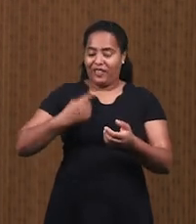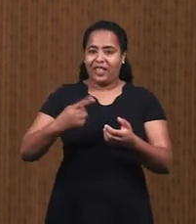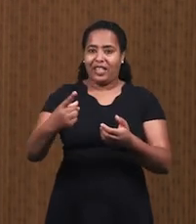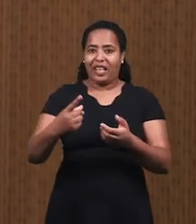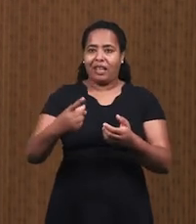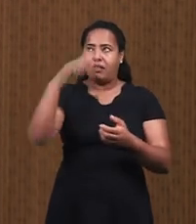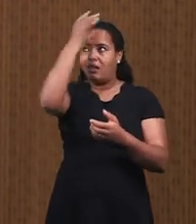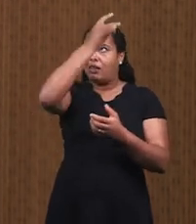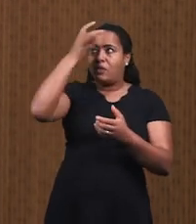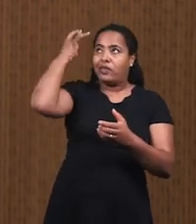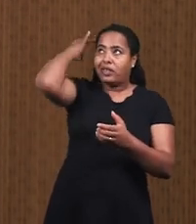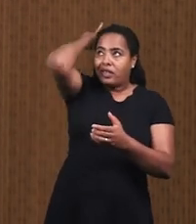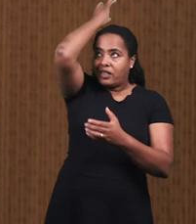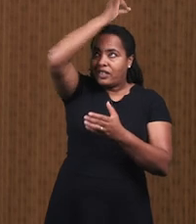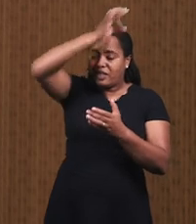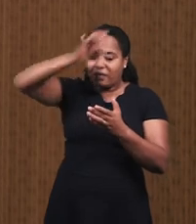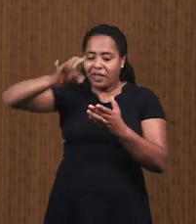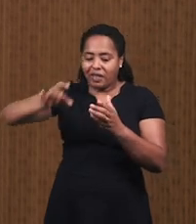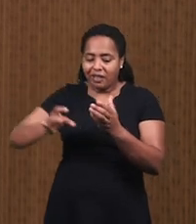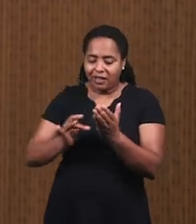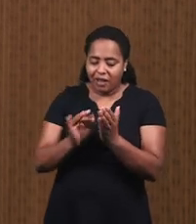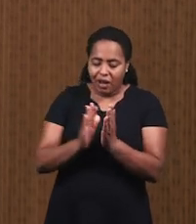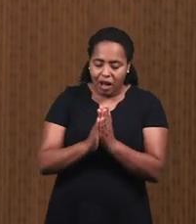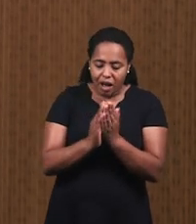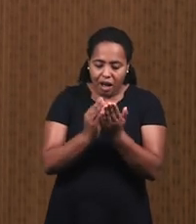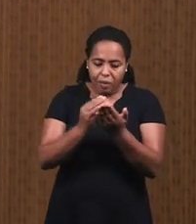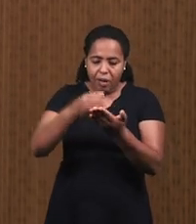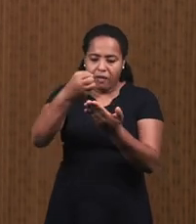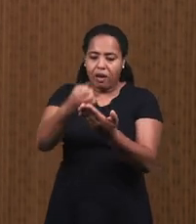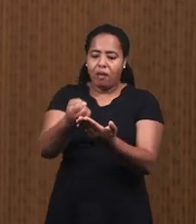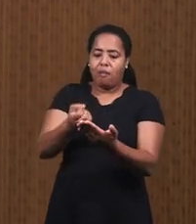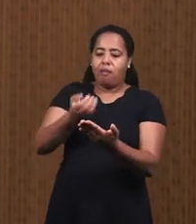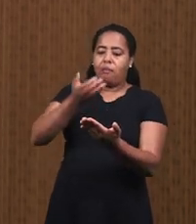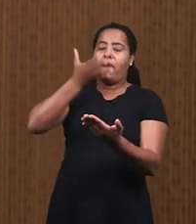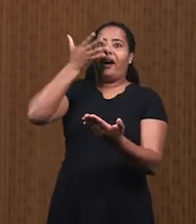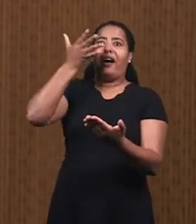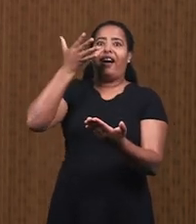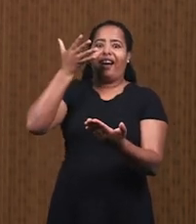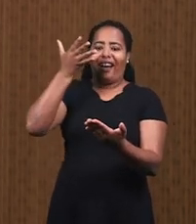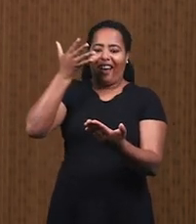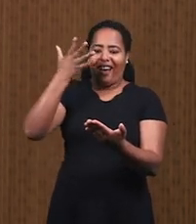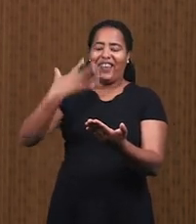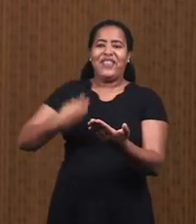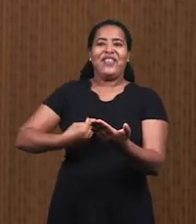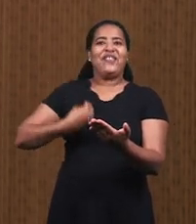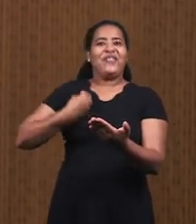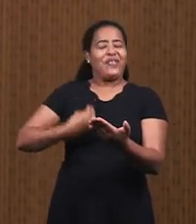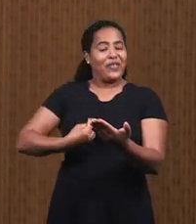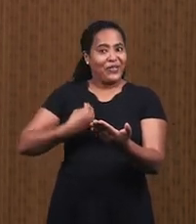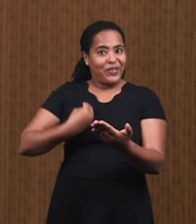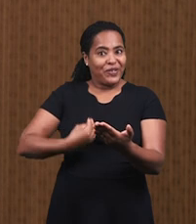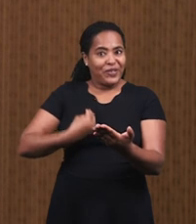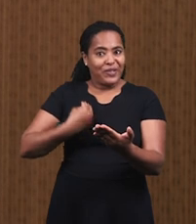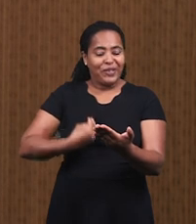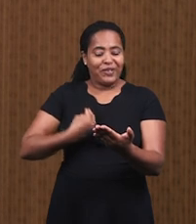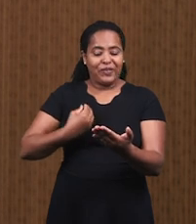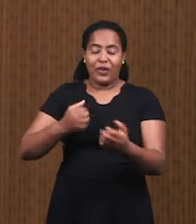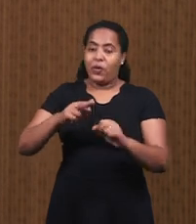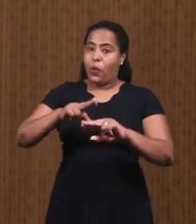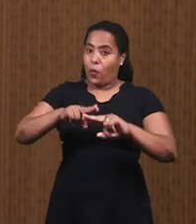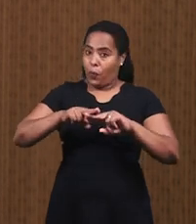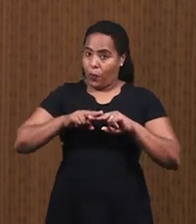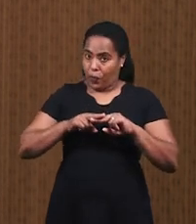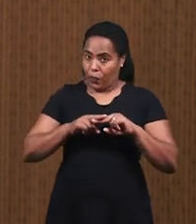Дух. Дух животворит. Святой Дух. Итак, Слово Божие должно быть открыто Духом Святым. Должна быть оживлена